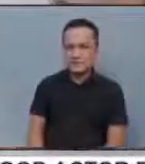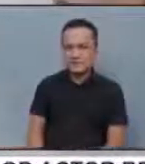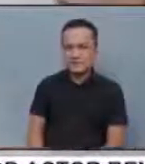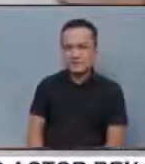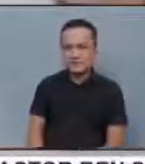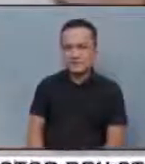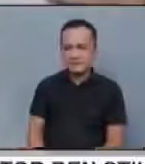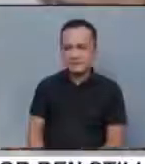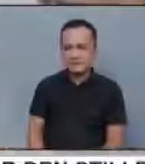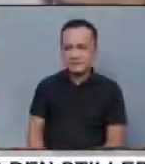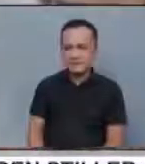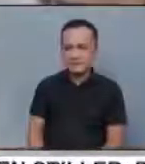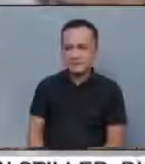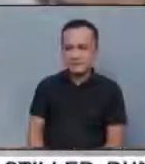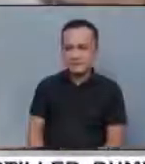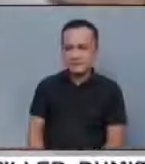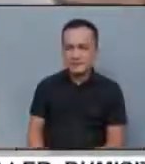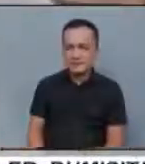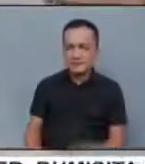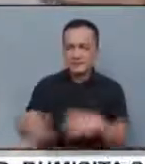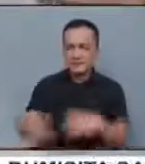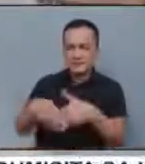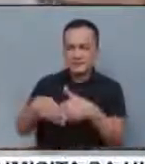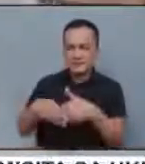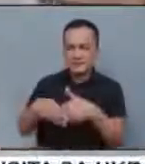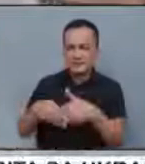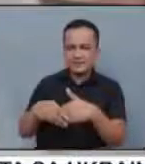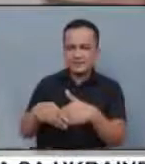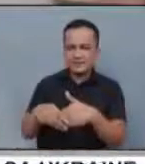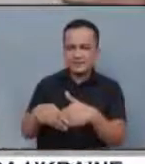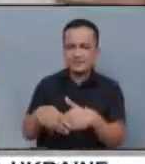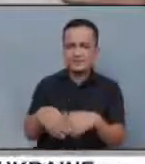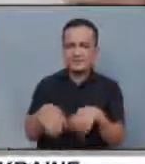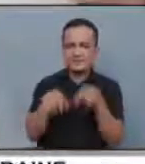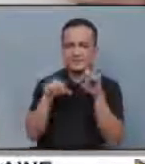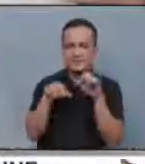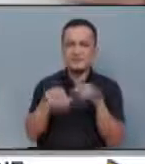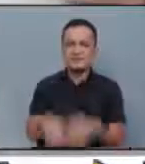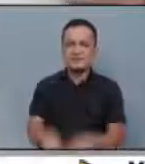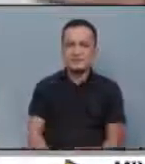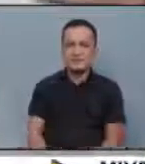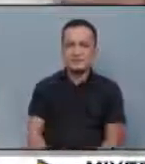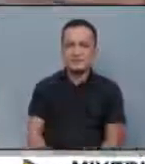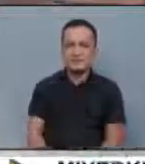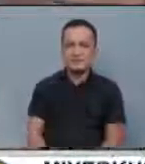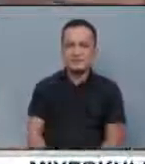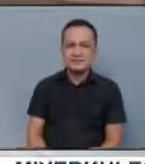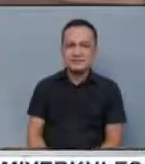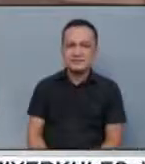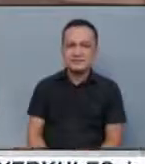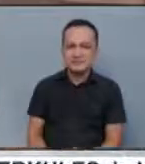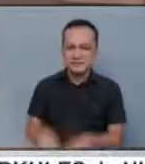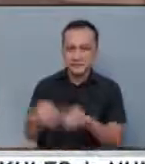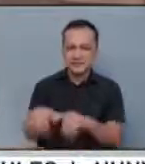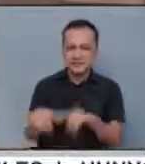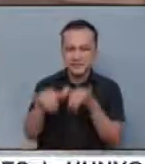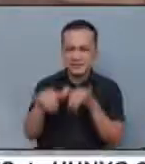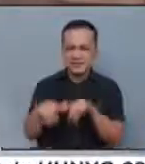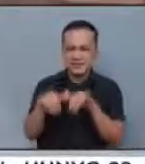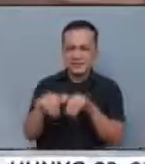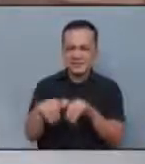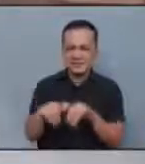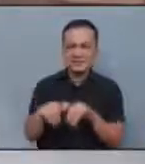Okay. Sige. Freeze. Ayun, no? Dang. Roll